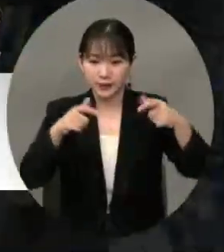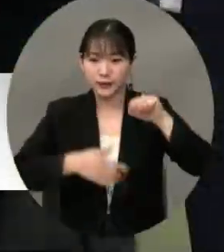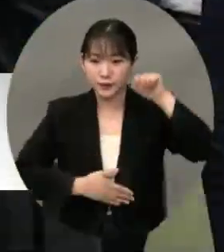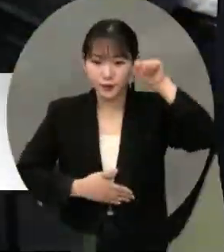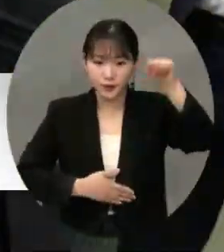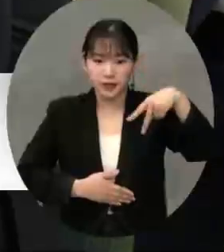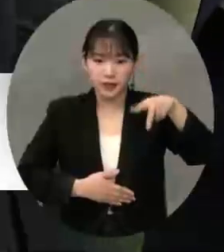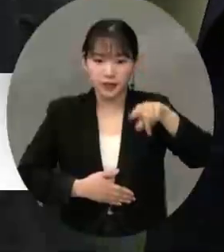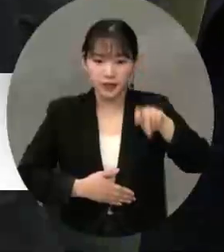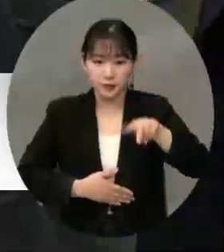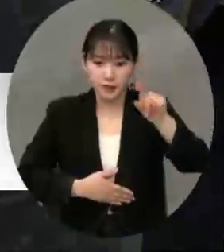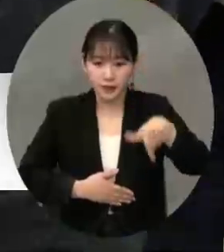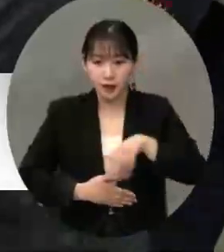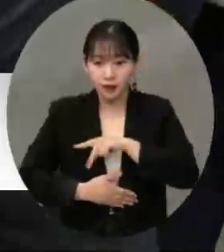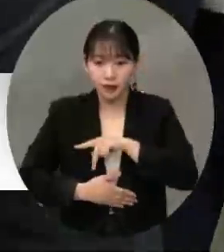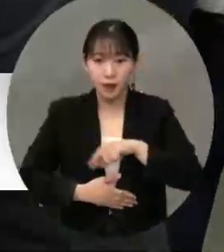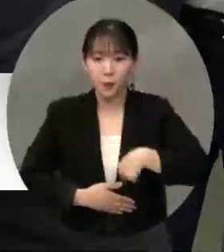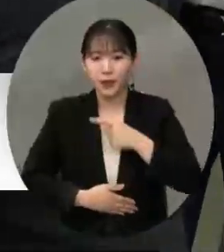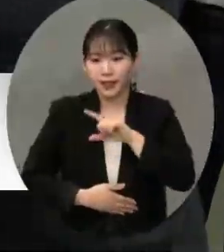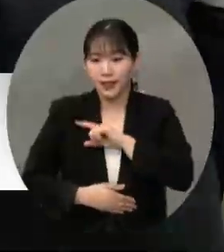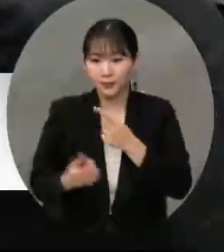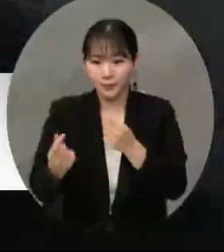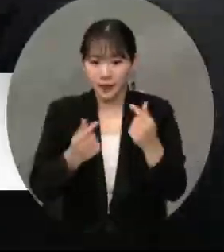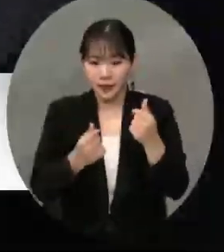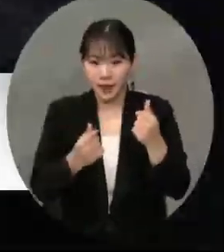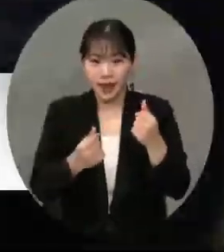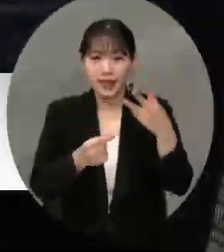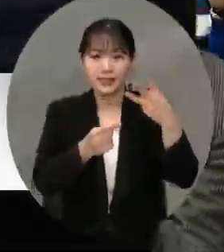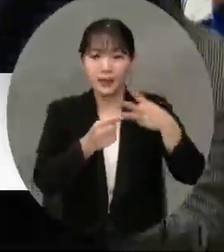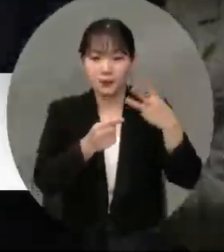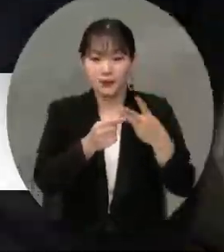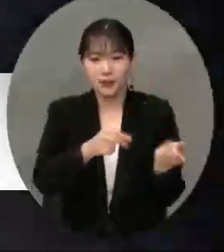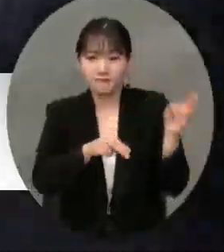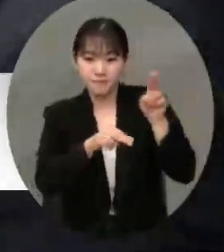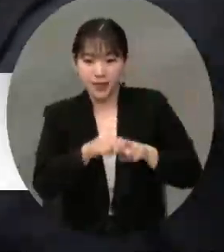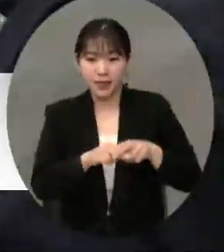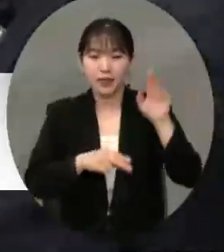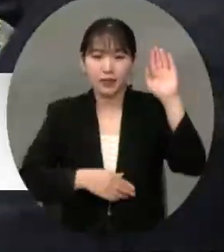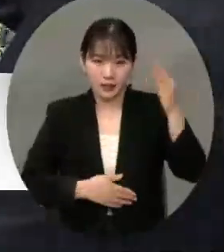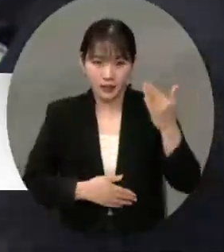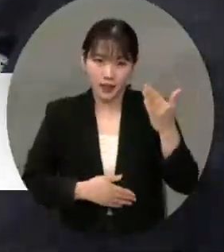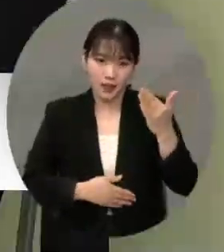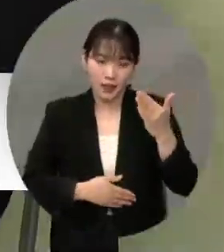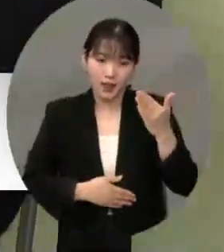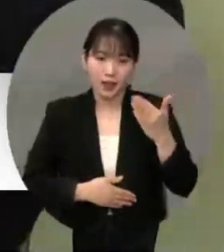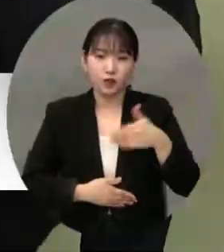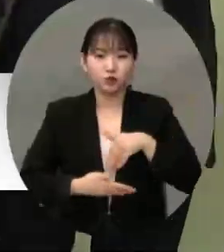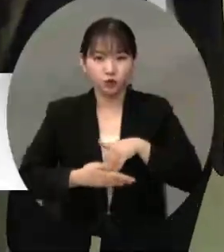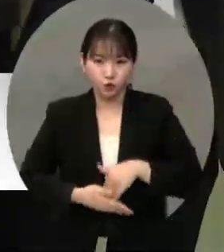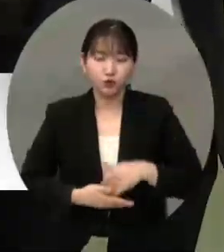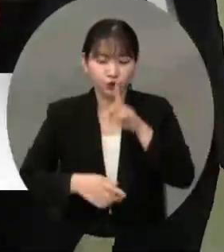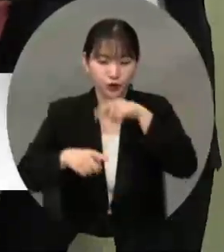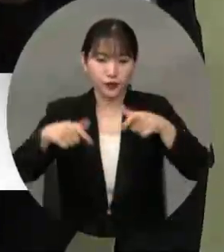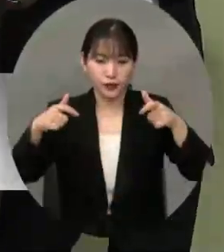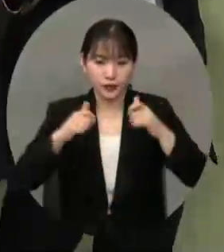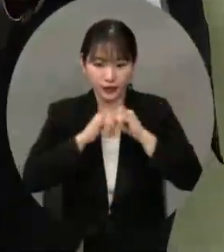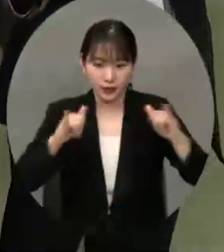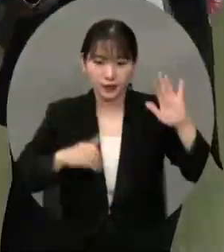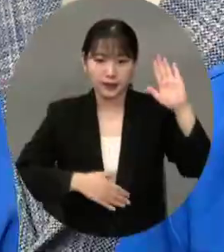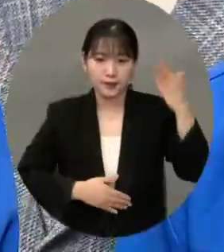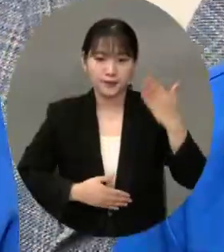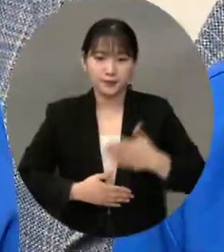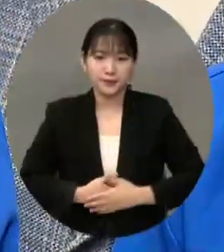출마한 서삼석 의원은 자신의 이름과 비슷한 삼선 고지에 오르면서 중량감 있는 정치인으로